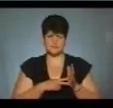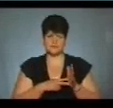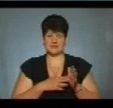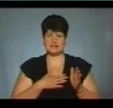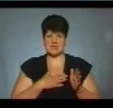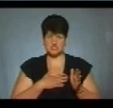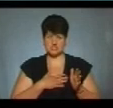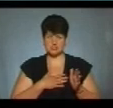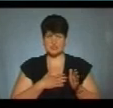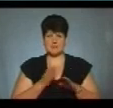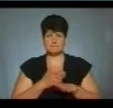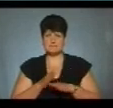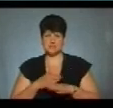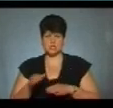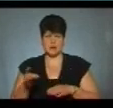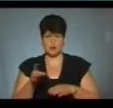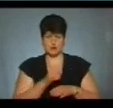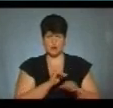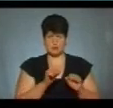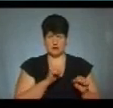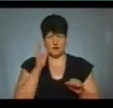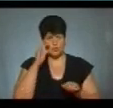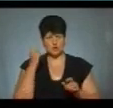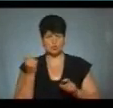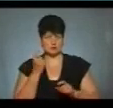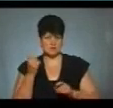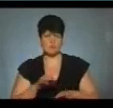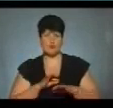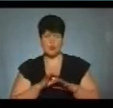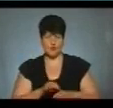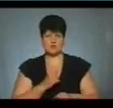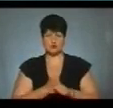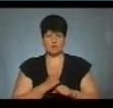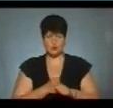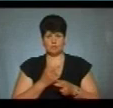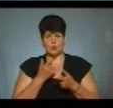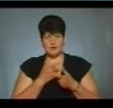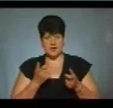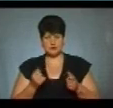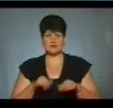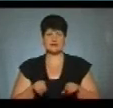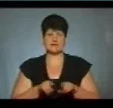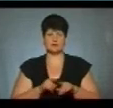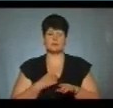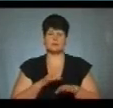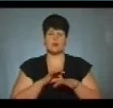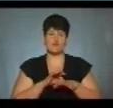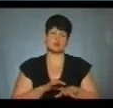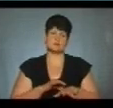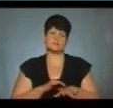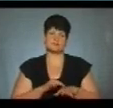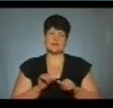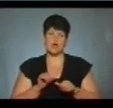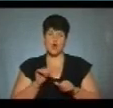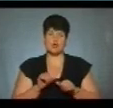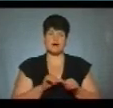Наші міжрайонні управління водного господарства проводять певну роботу попереджувальну, і також ми проводимо на